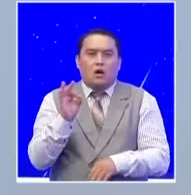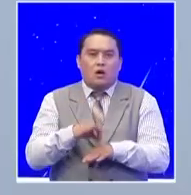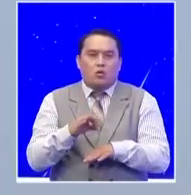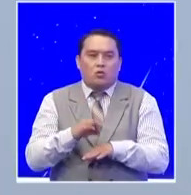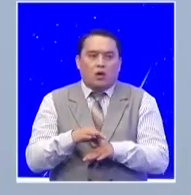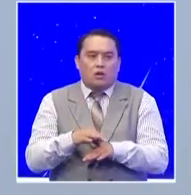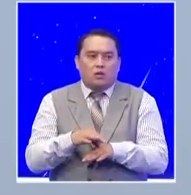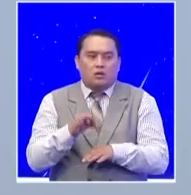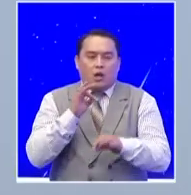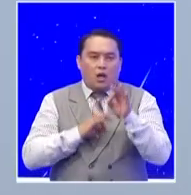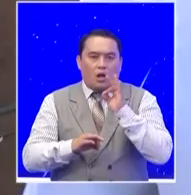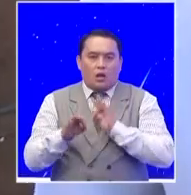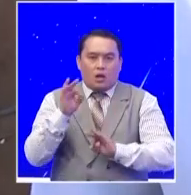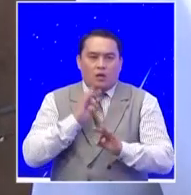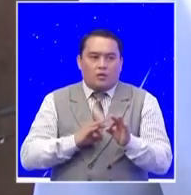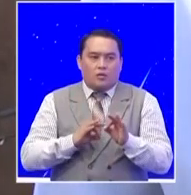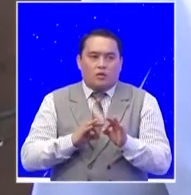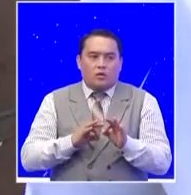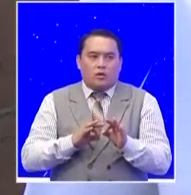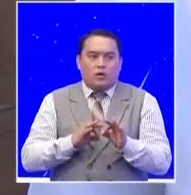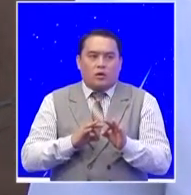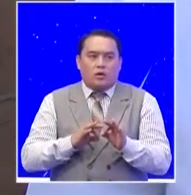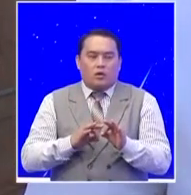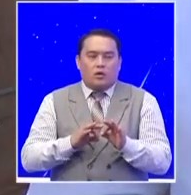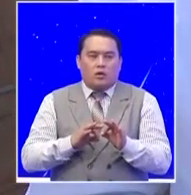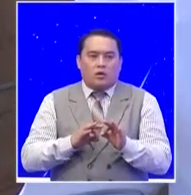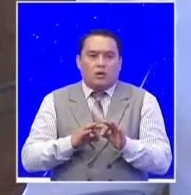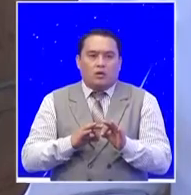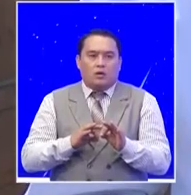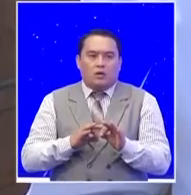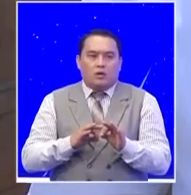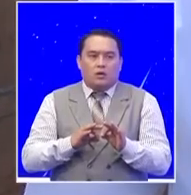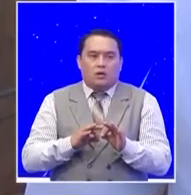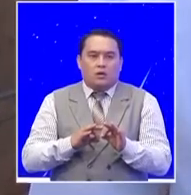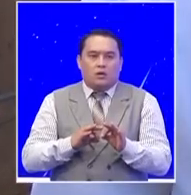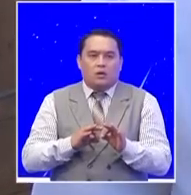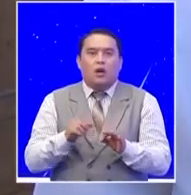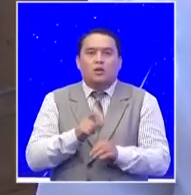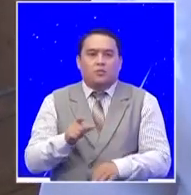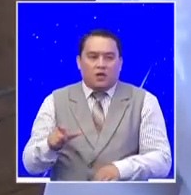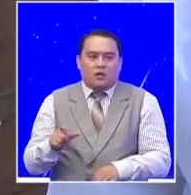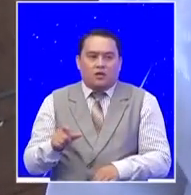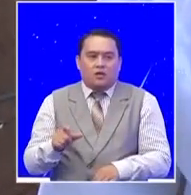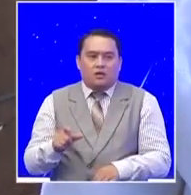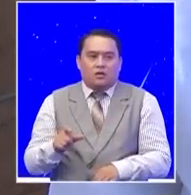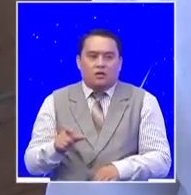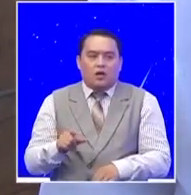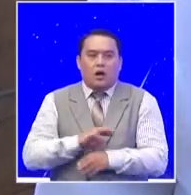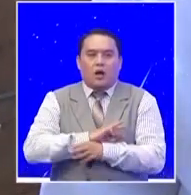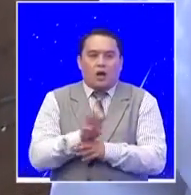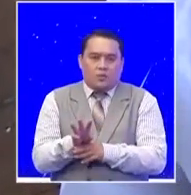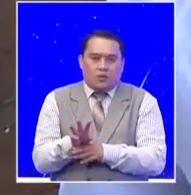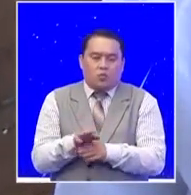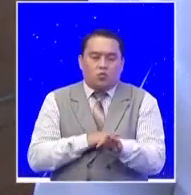кісілер. Дәрі-дәрмекпен қамту жағы жаңағы диспансерлік есепте тұрған кісілер дәрі-дәрмектермен қамтамасыз